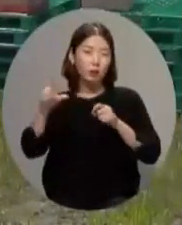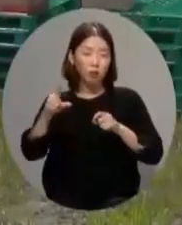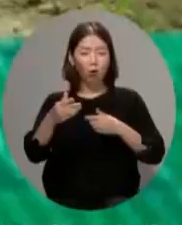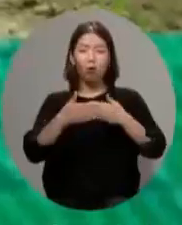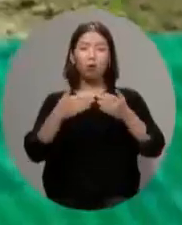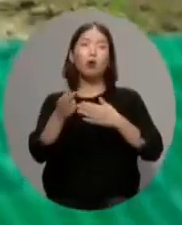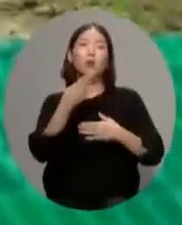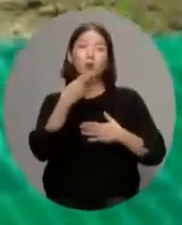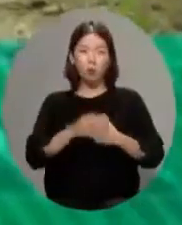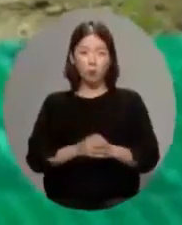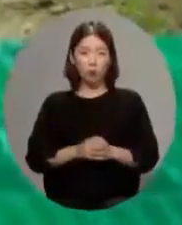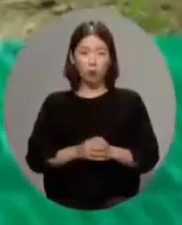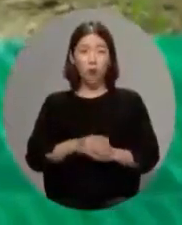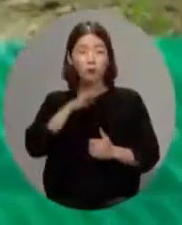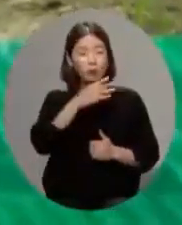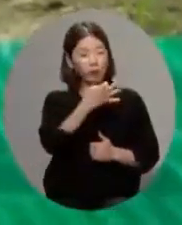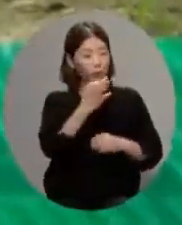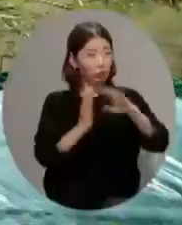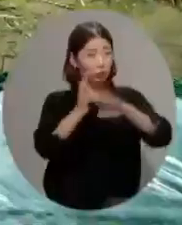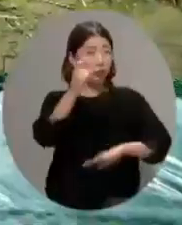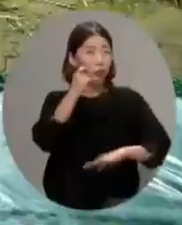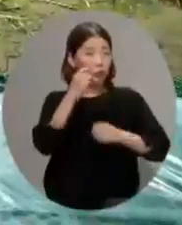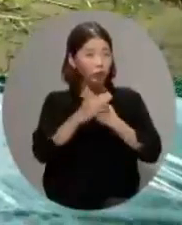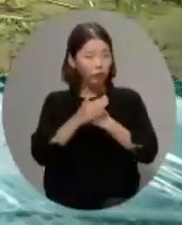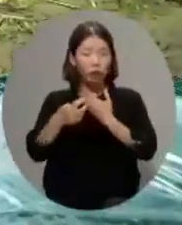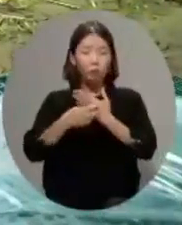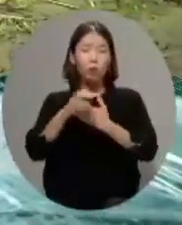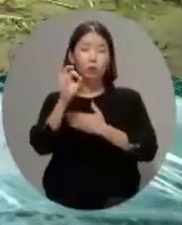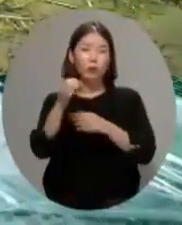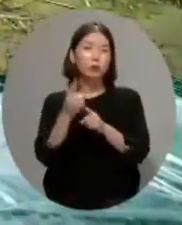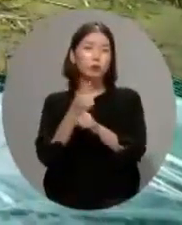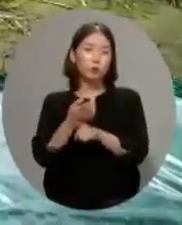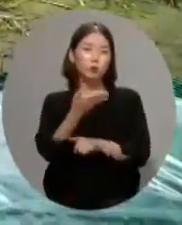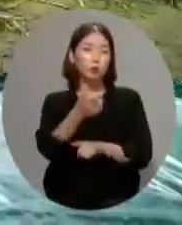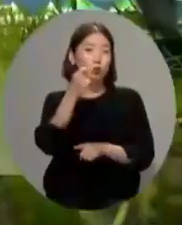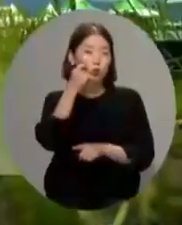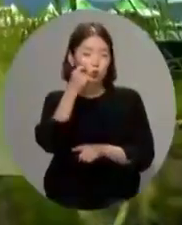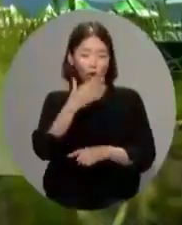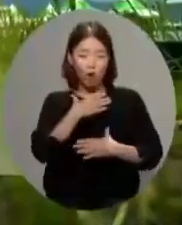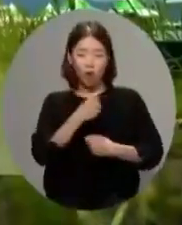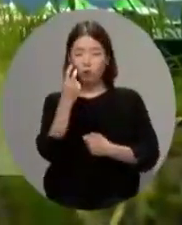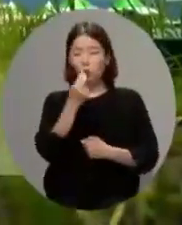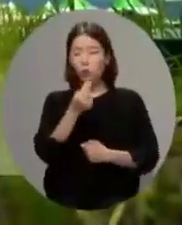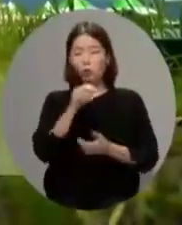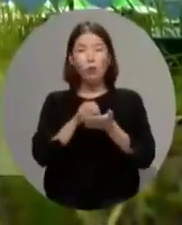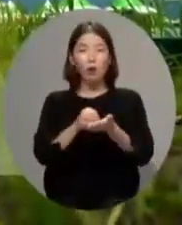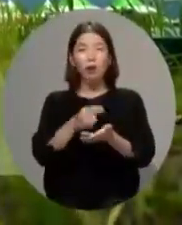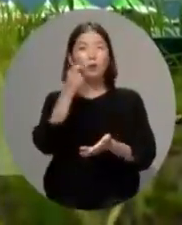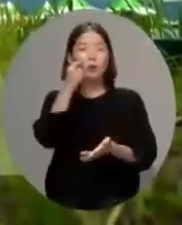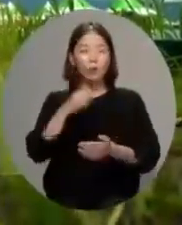경험이 없었고 규정인 14세를 넘지 못해 병원비가 지원되는 세계연맹의 안전보험조차 가입할 수